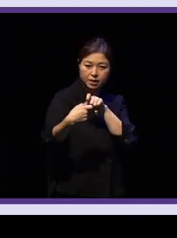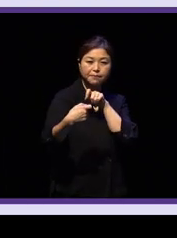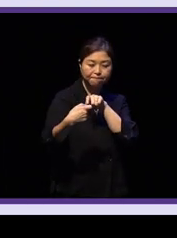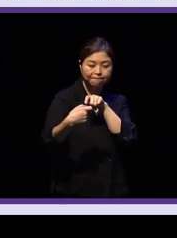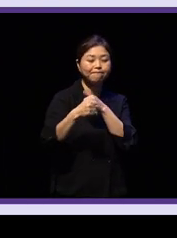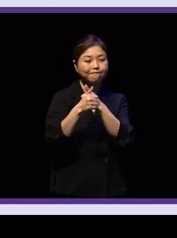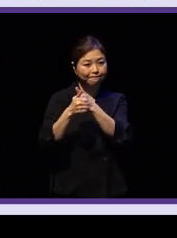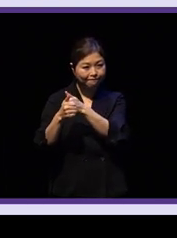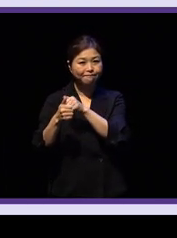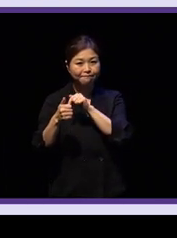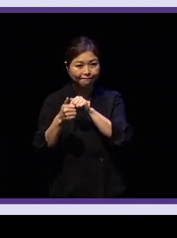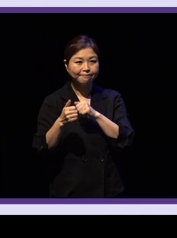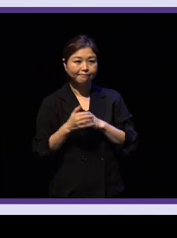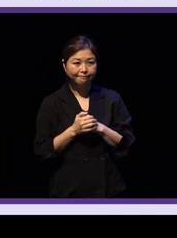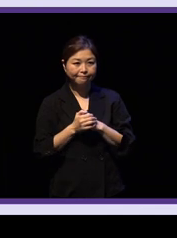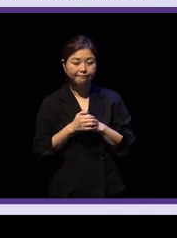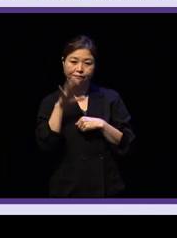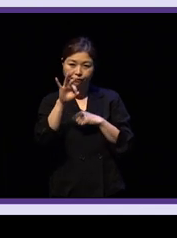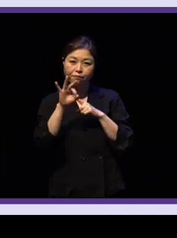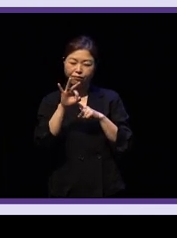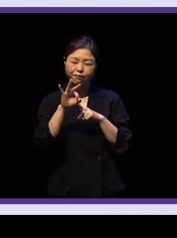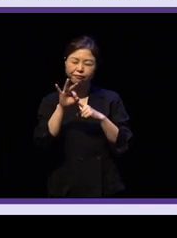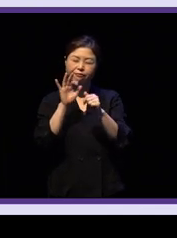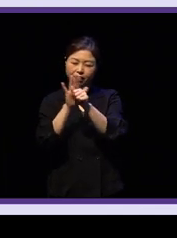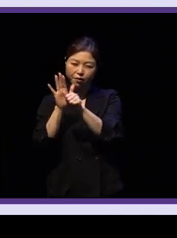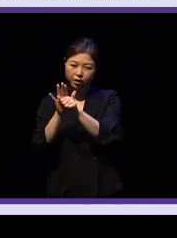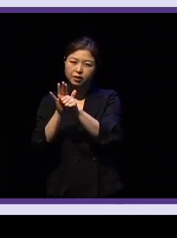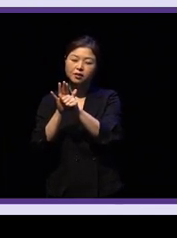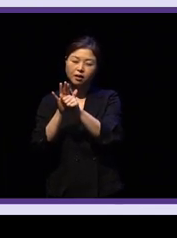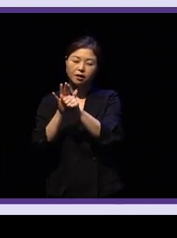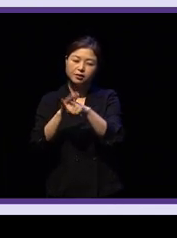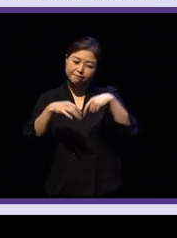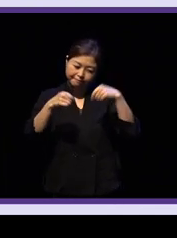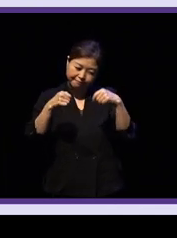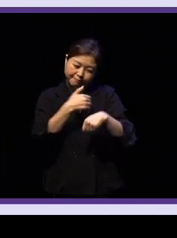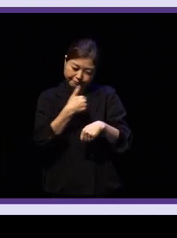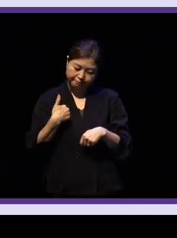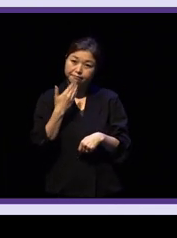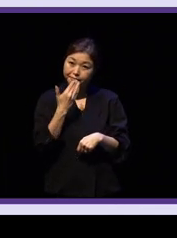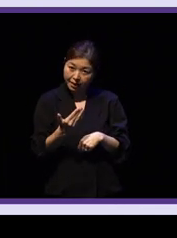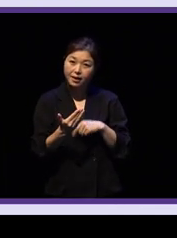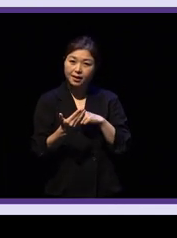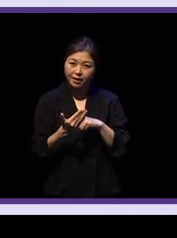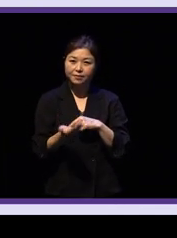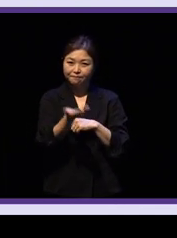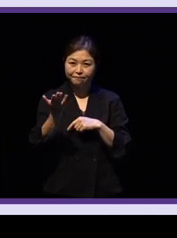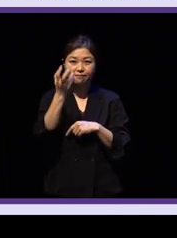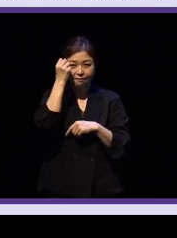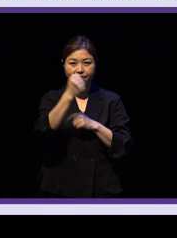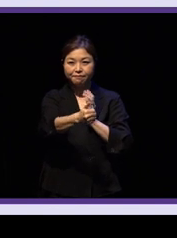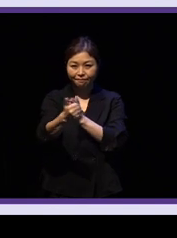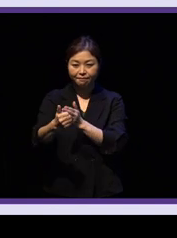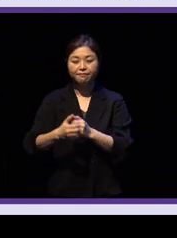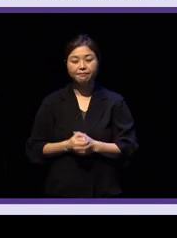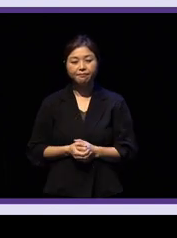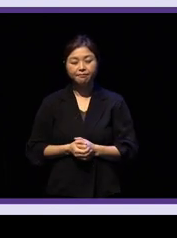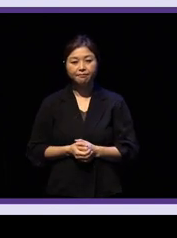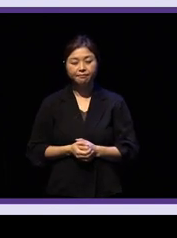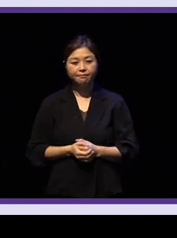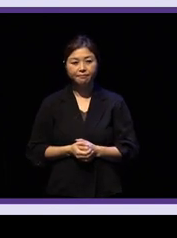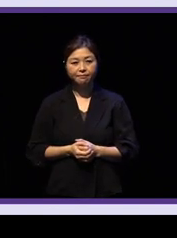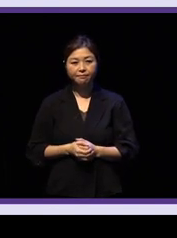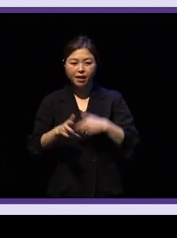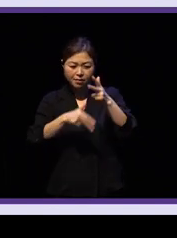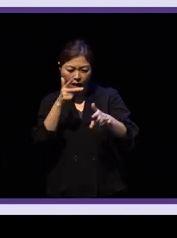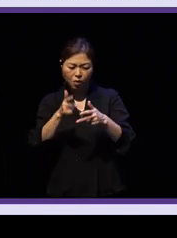받아 가지고 충분하게 사물처럼 유연하게 협의를 통해 가지고 조정 편성할 수 있다는 점 참고하시면 좋을 것 같습니다 이상으로 조금